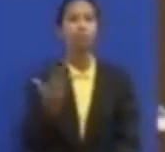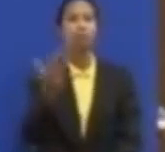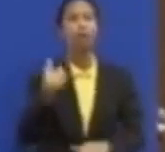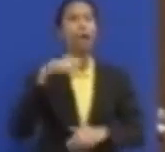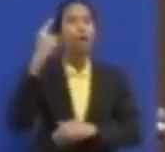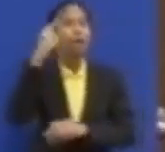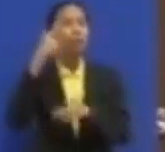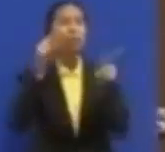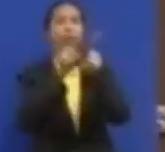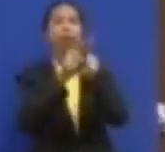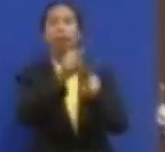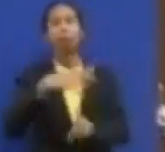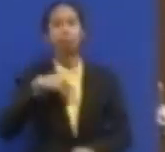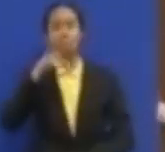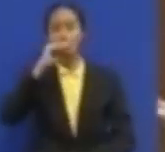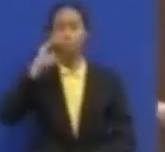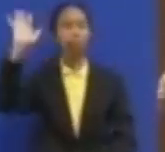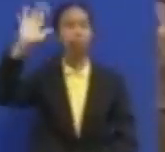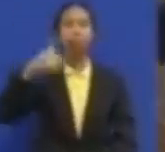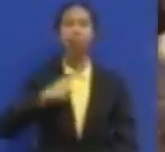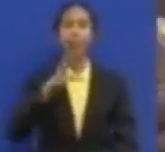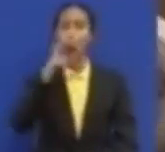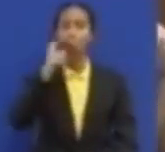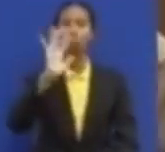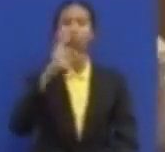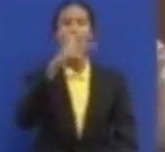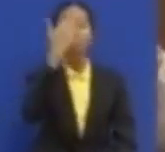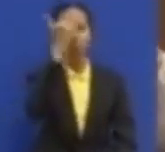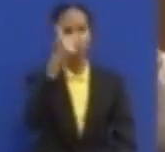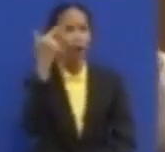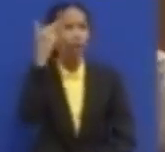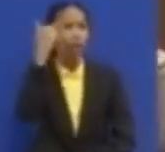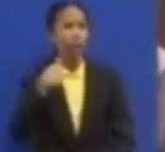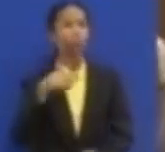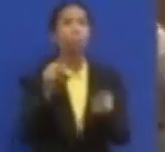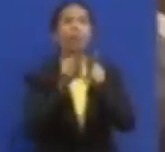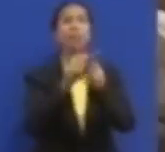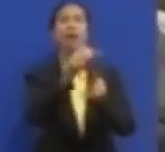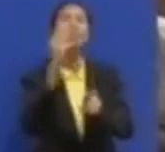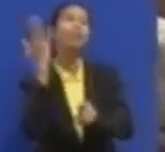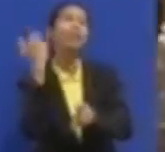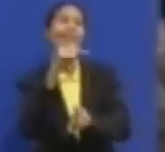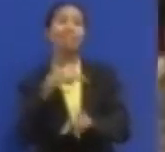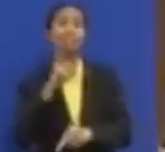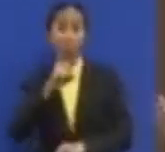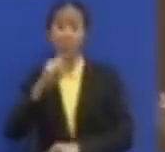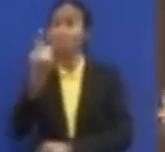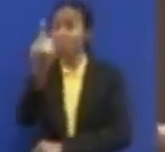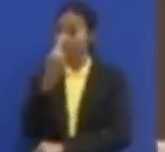ท่านไม่พูดแล้วใช่ไหมฮะไม่ด่าผมแล้วนะฮะครับ